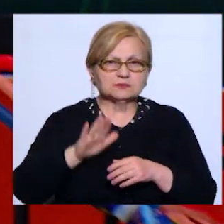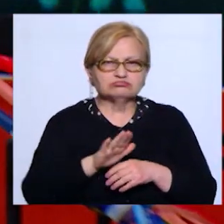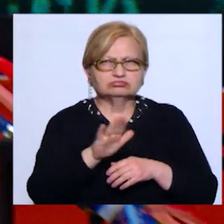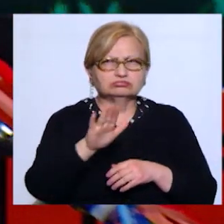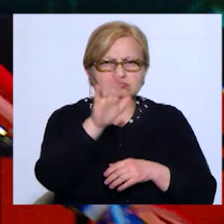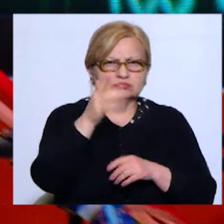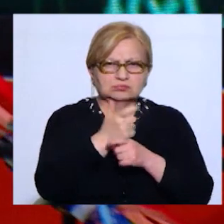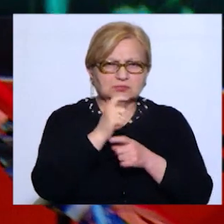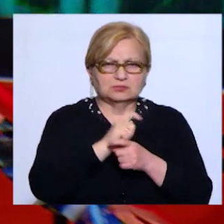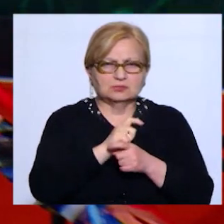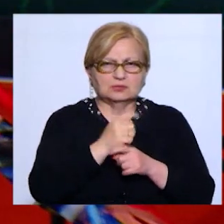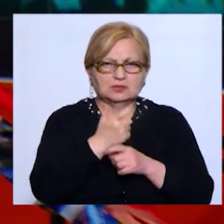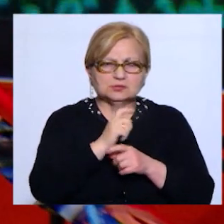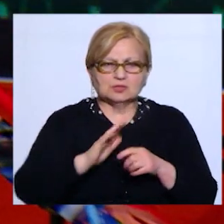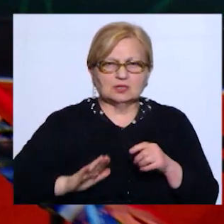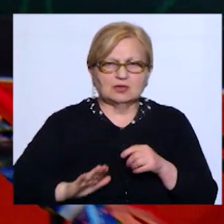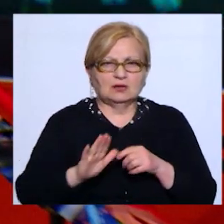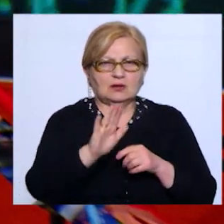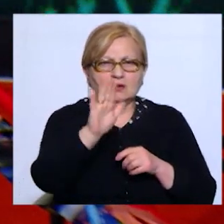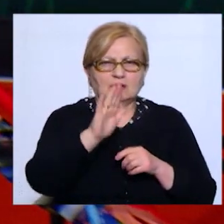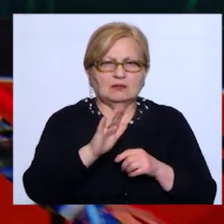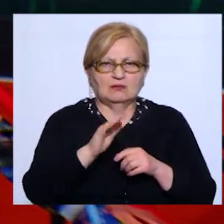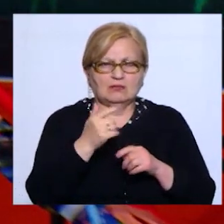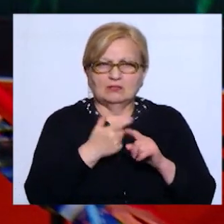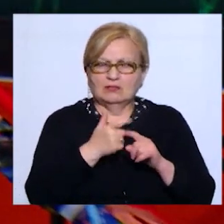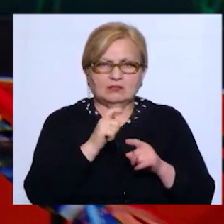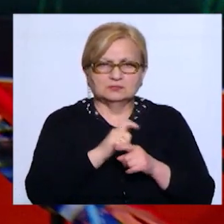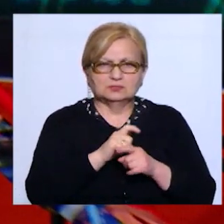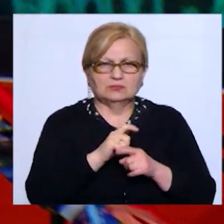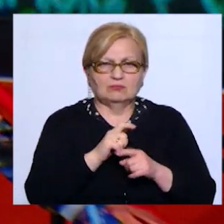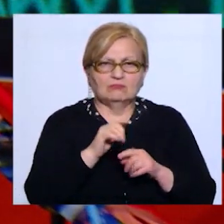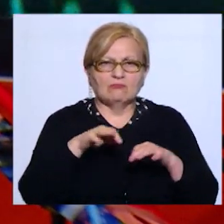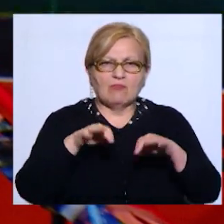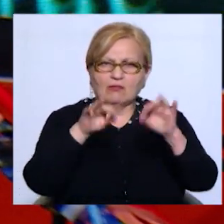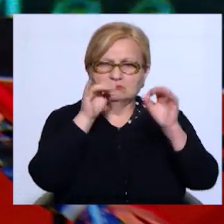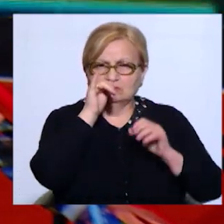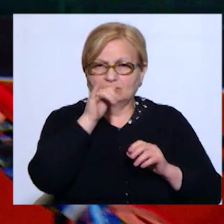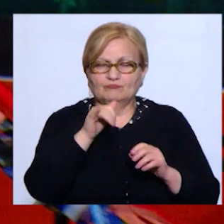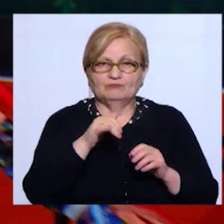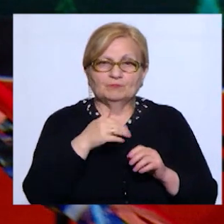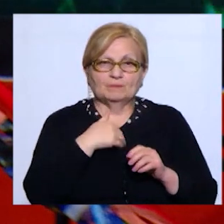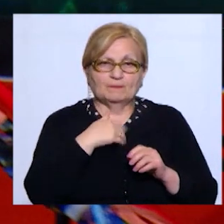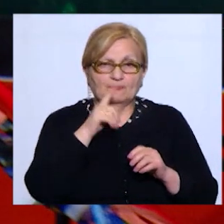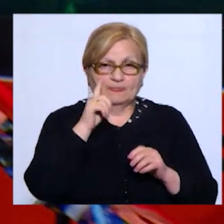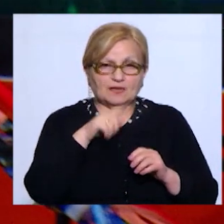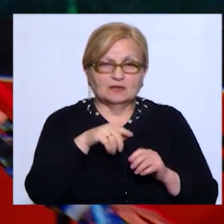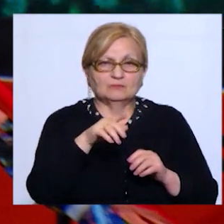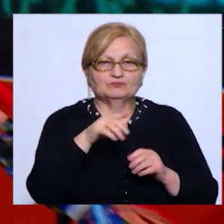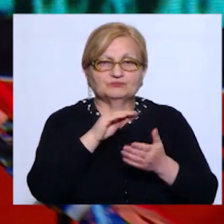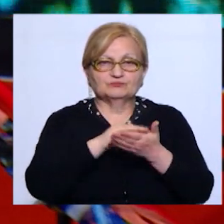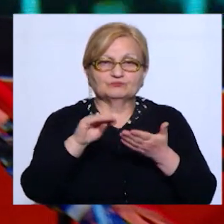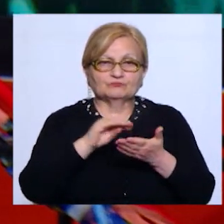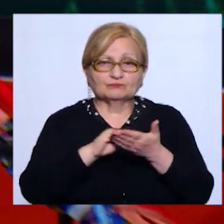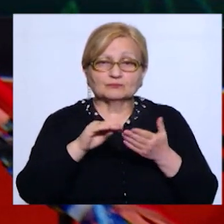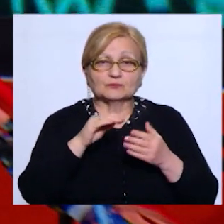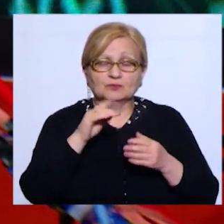ხვდებით? ანუ ძალიან დიდი დახრის კუთხე აქვს, ესე იგი ჰორიზონტალურ სიბრტყესთან. მაგრამ ჩვენ ხო ვიცით, რომ წრფის განტოლების ჩაწერა შეგვიძლია და დახრის